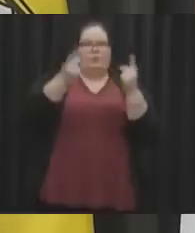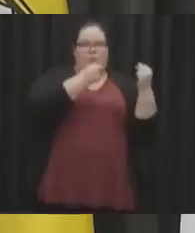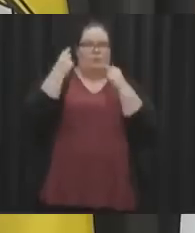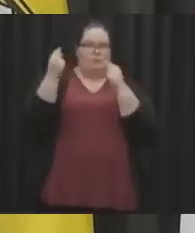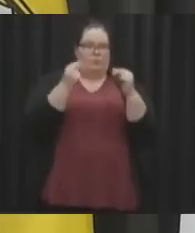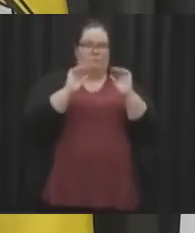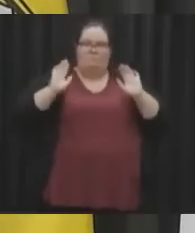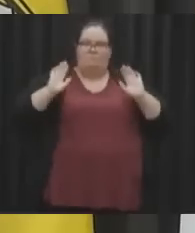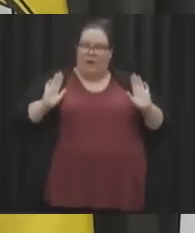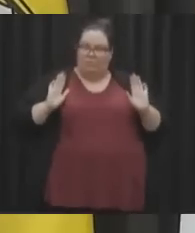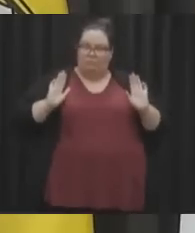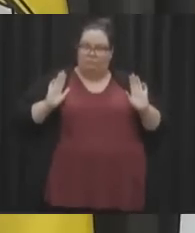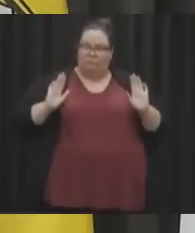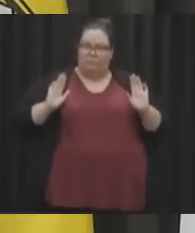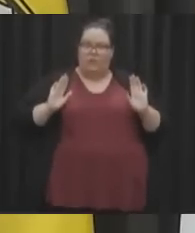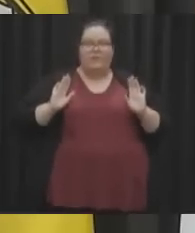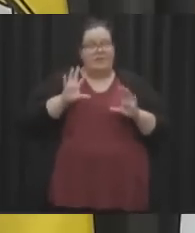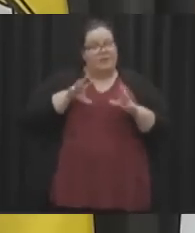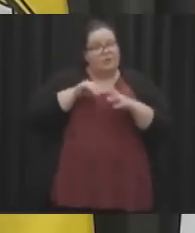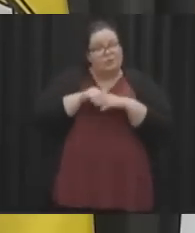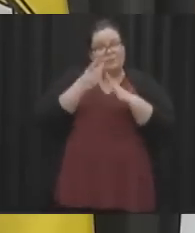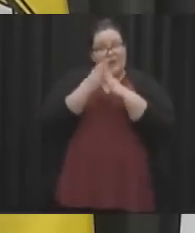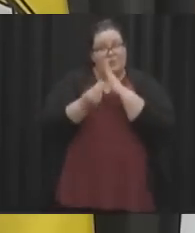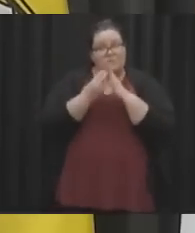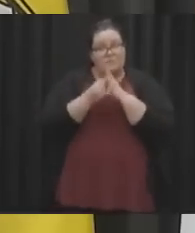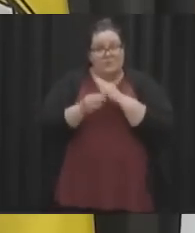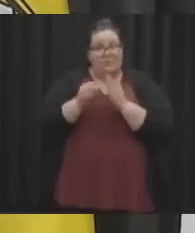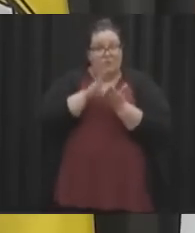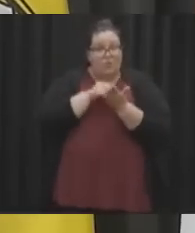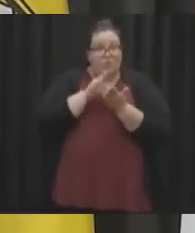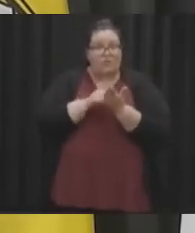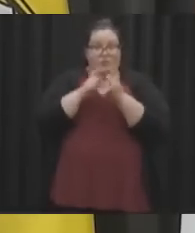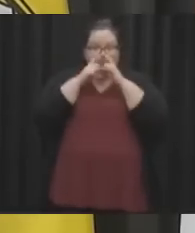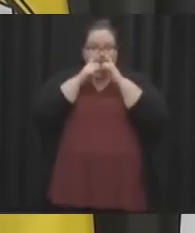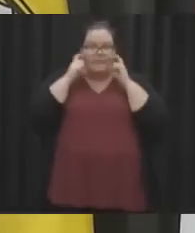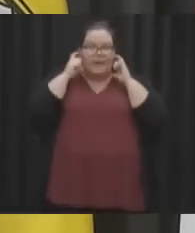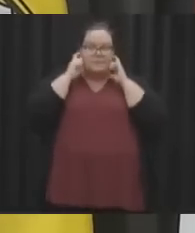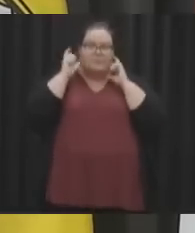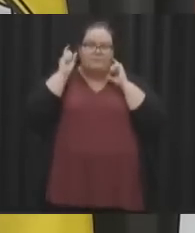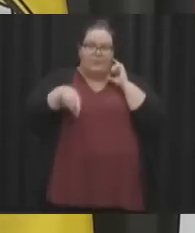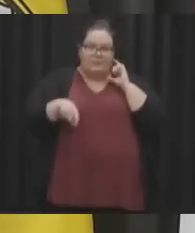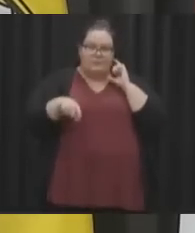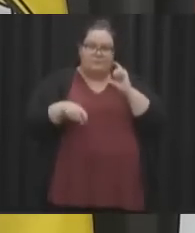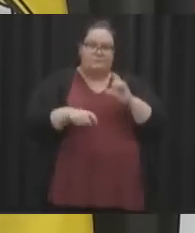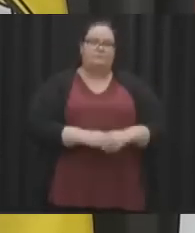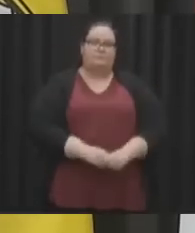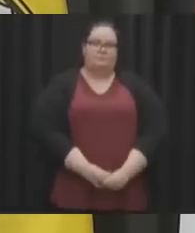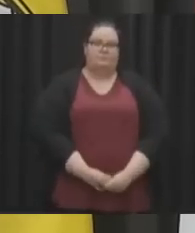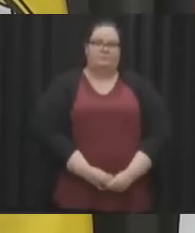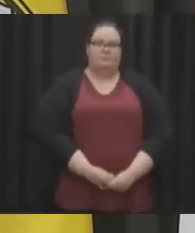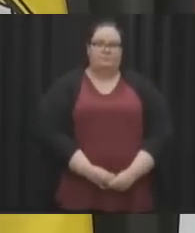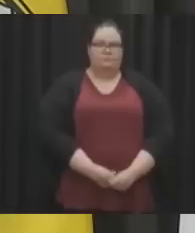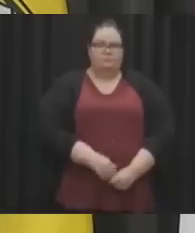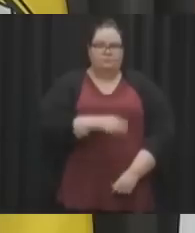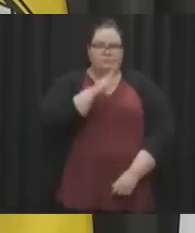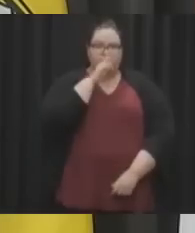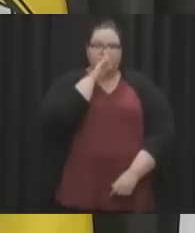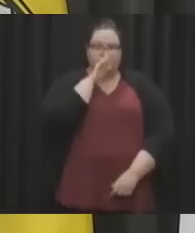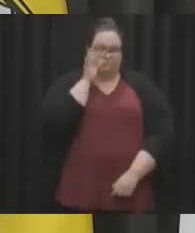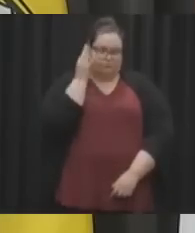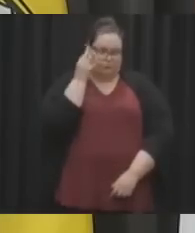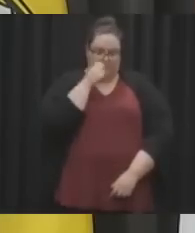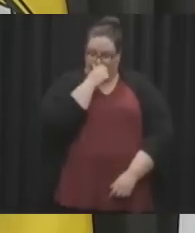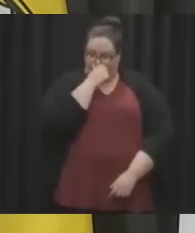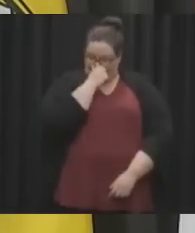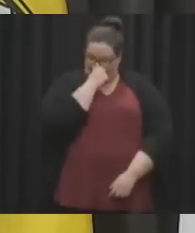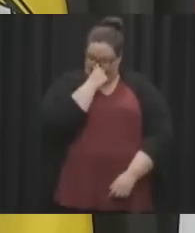sœur. Pour les élèves entre le 9e et 12e année, les élèves au secondaire, tu as besoin de porter les masques